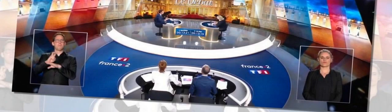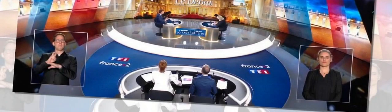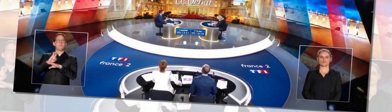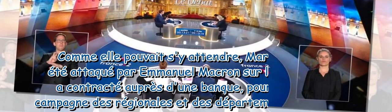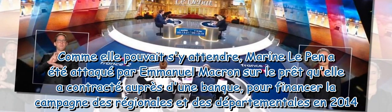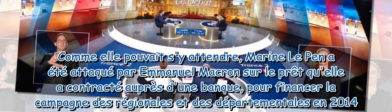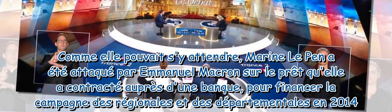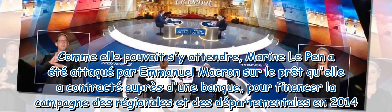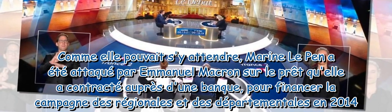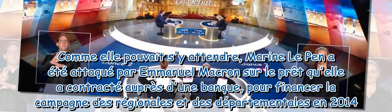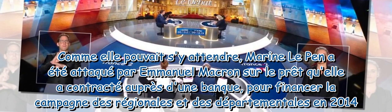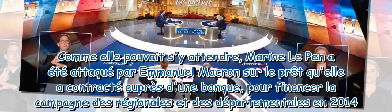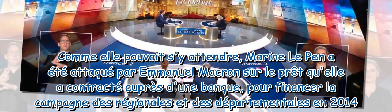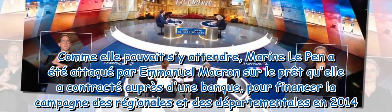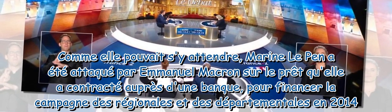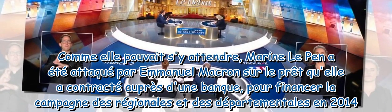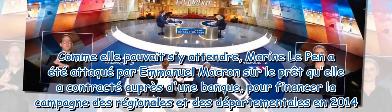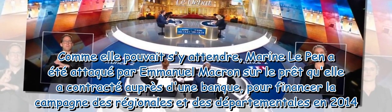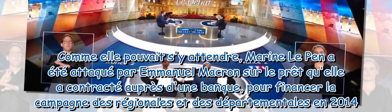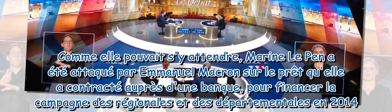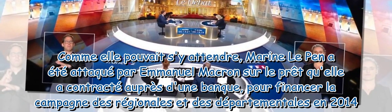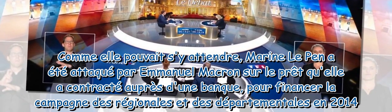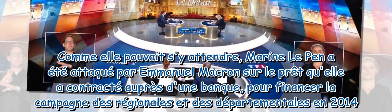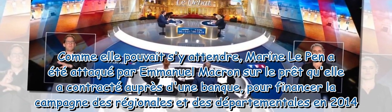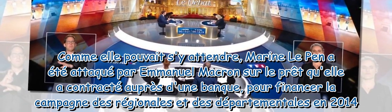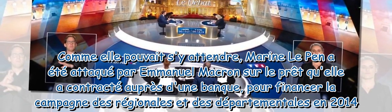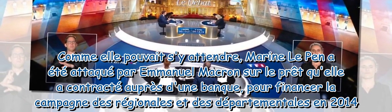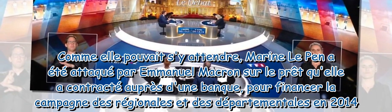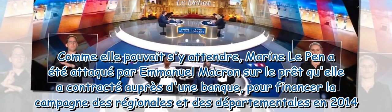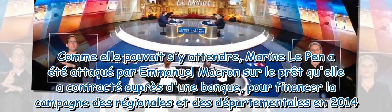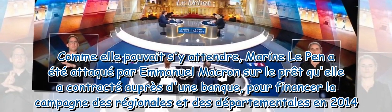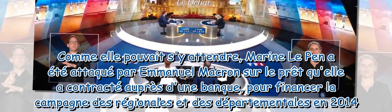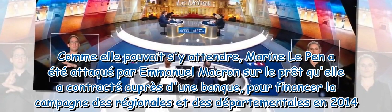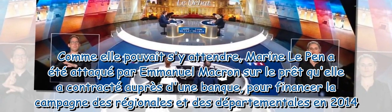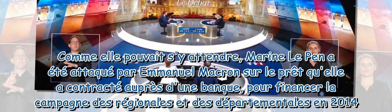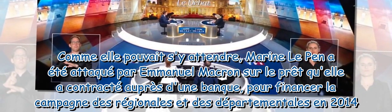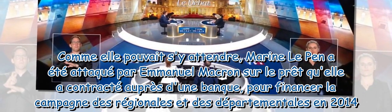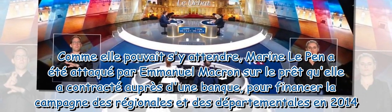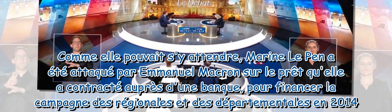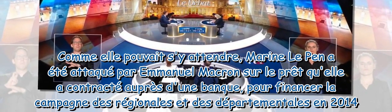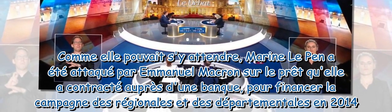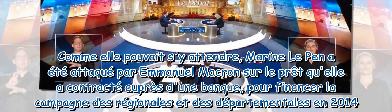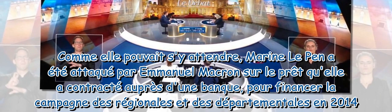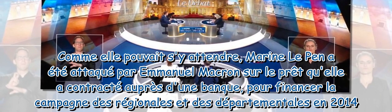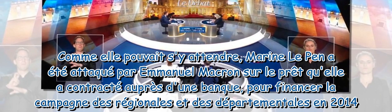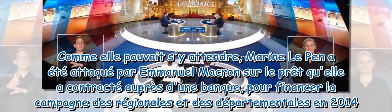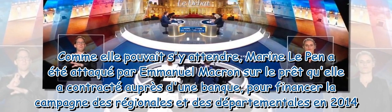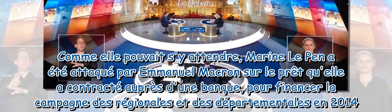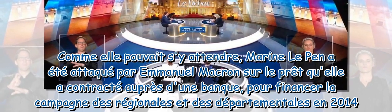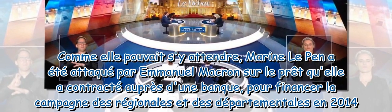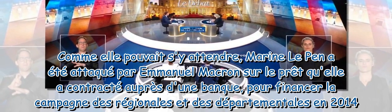comme elle pouvait s'y attendre marine le pen a été attaqué par emmanuel macron sur le prêt qu'elle a contractée auprès d'une banque